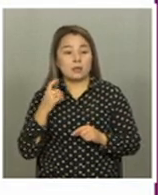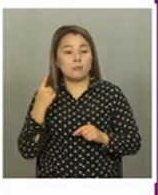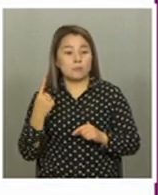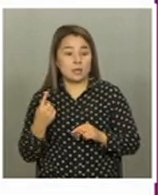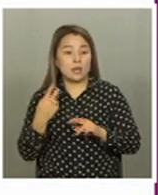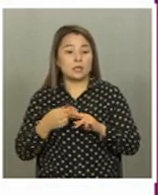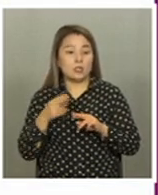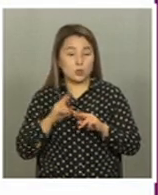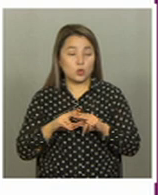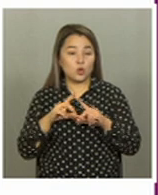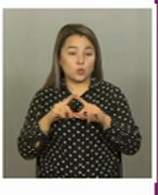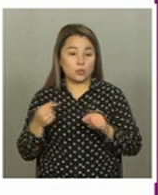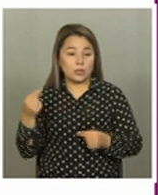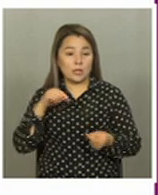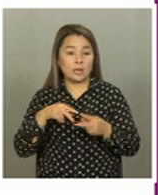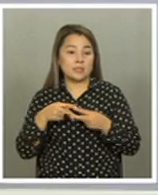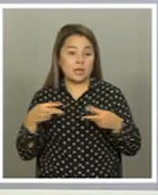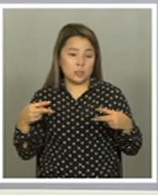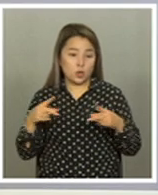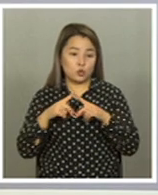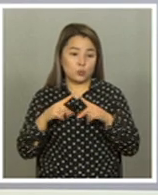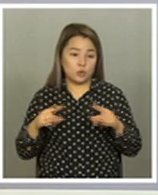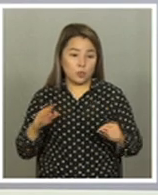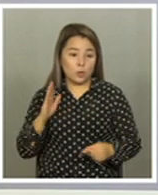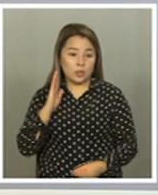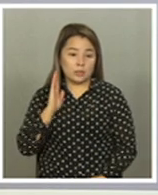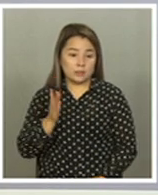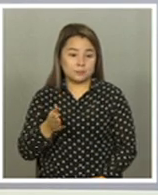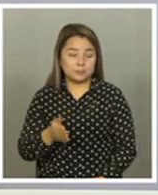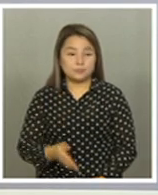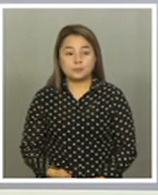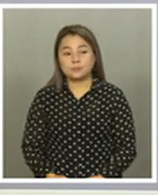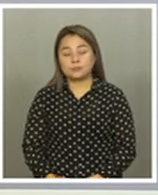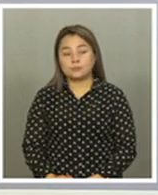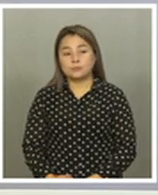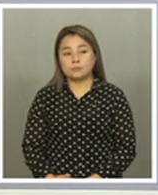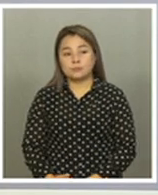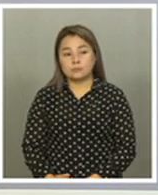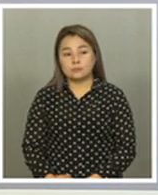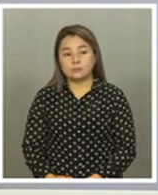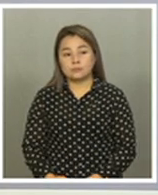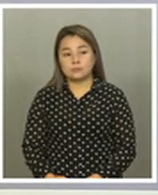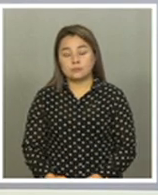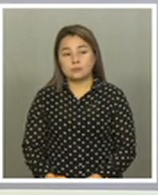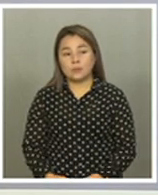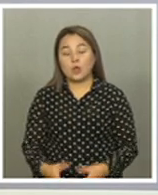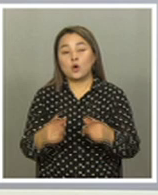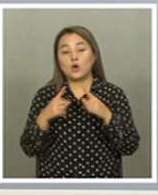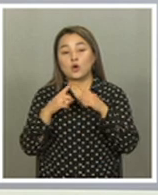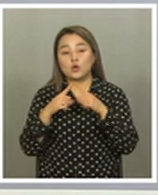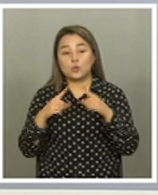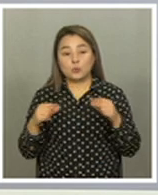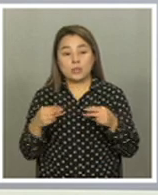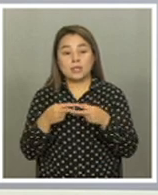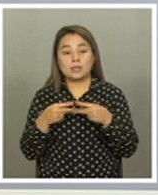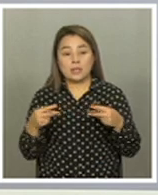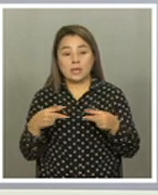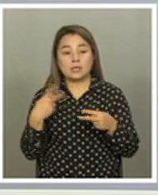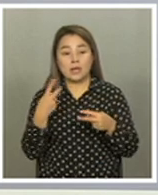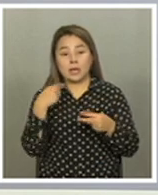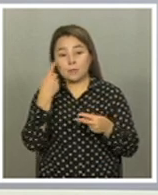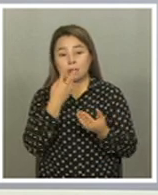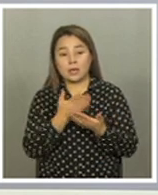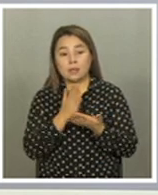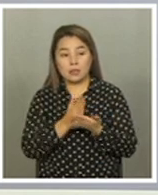үшбұрышы өзара тең үшбұрыш болады. Келесі екінші белгісі, яғни үшбұрыштар теңдігінің екінші белгісі,